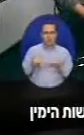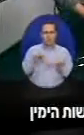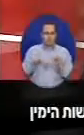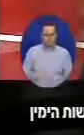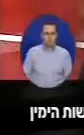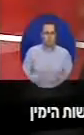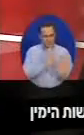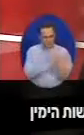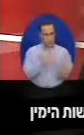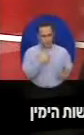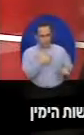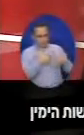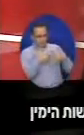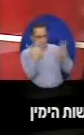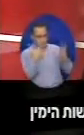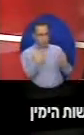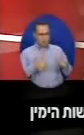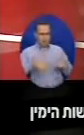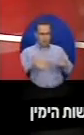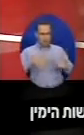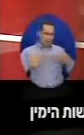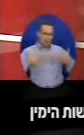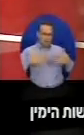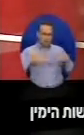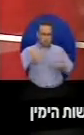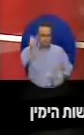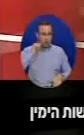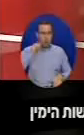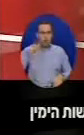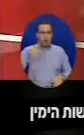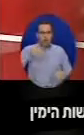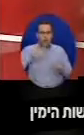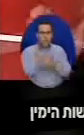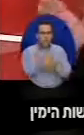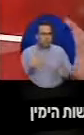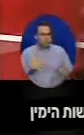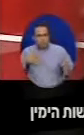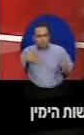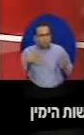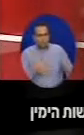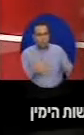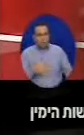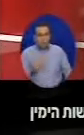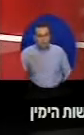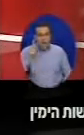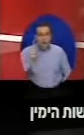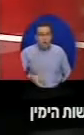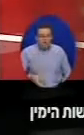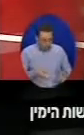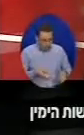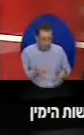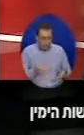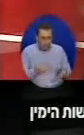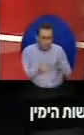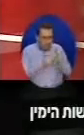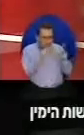ולהקשות. בישיבת הממשלה אתמול דיברתי עם השרים, הוא היה מיליטנט כמו שהוא אף פעם לא היה. הוא ממש יכול היה לצאת מהמשבר הזה